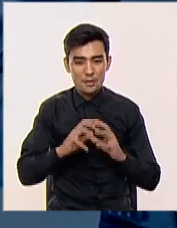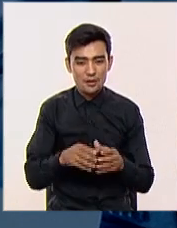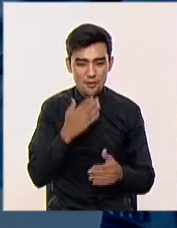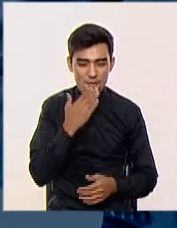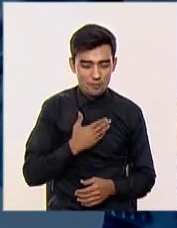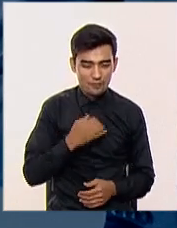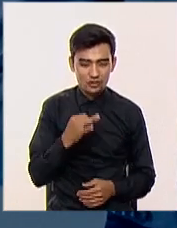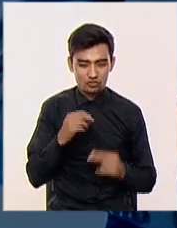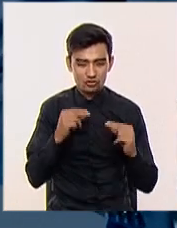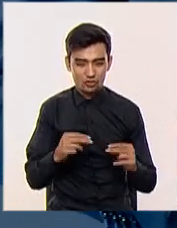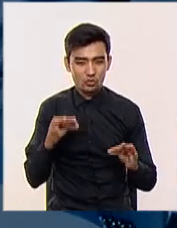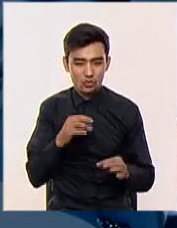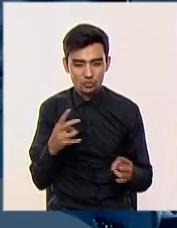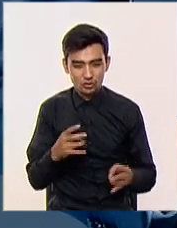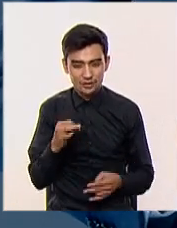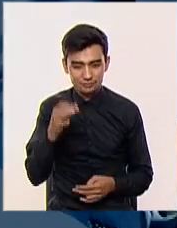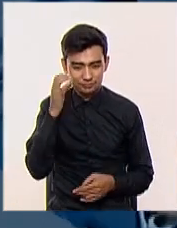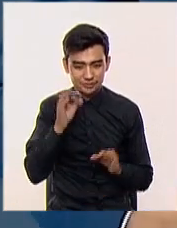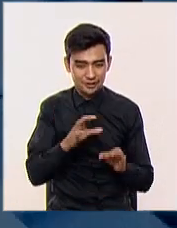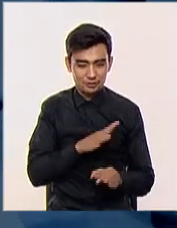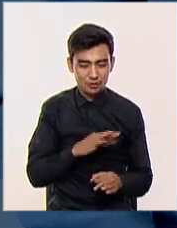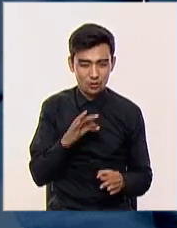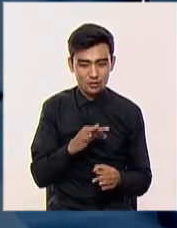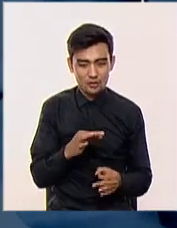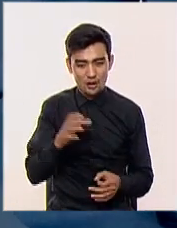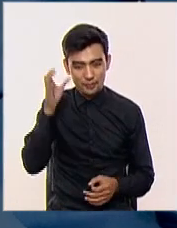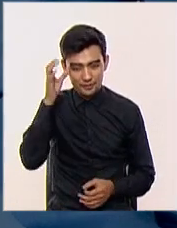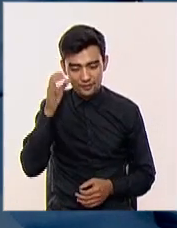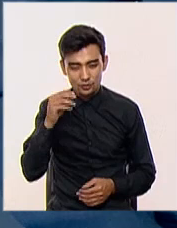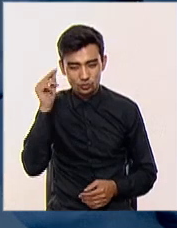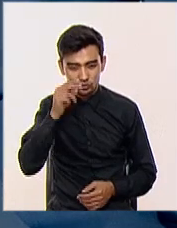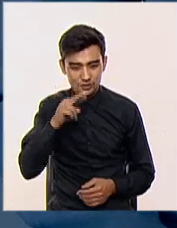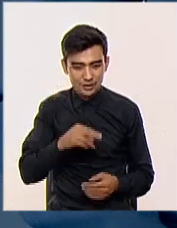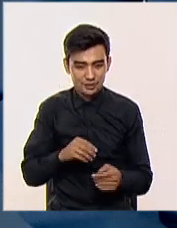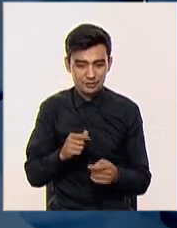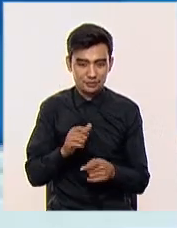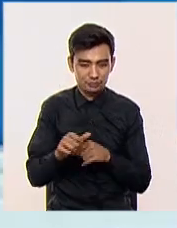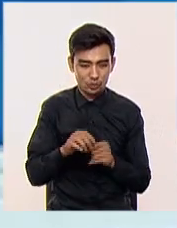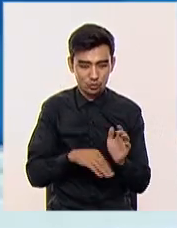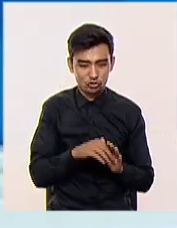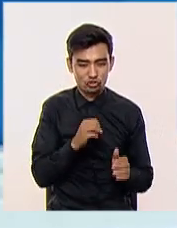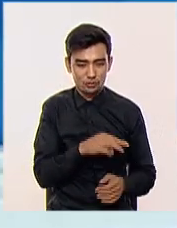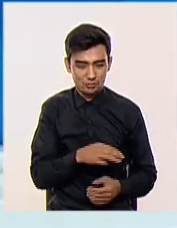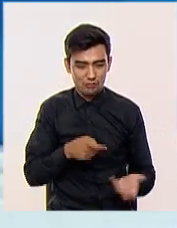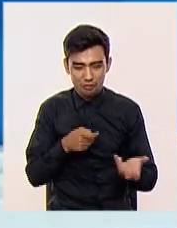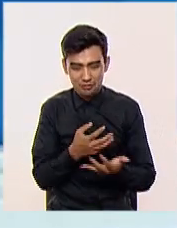и справедливость. Понтифик призвал вкладываться в образование, а не в оружие.